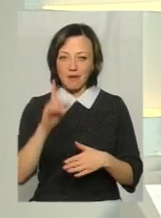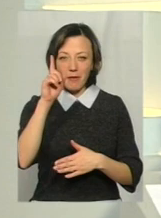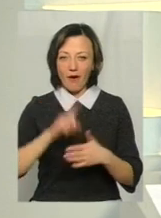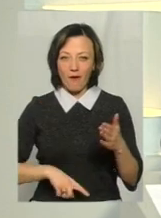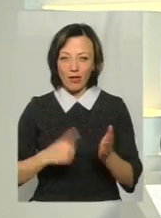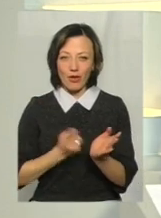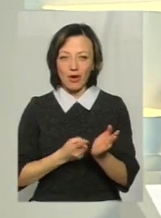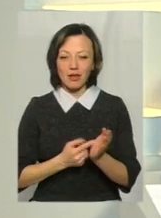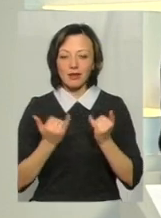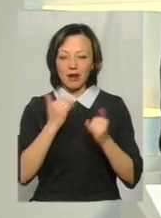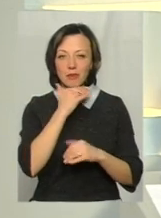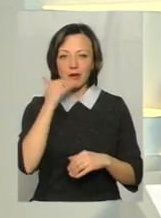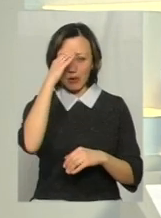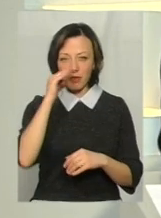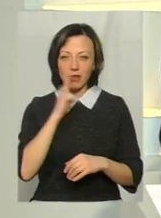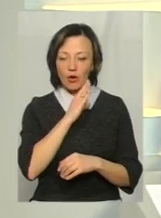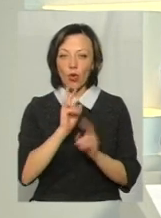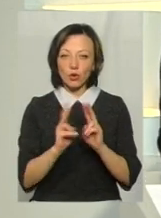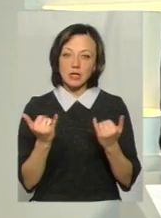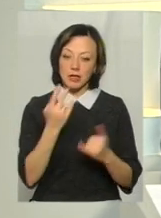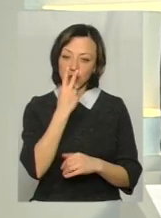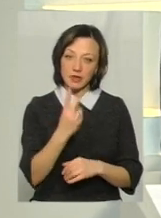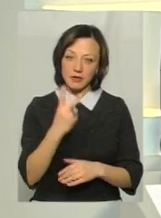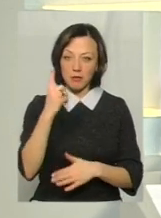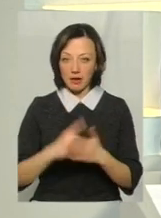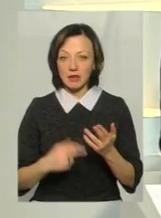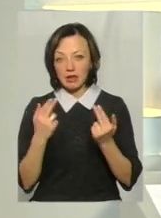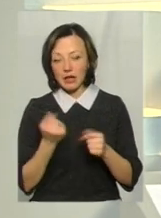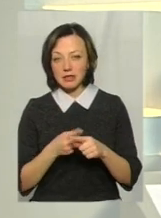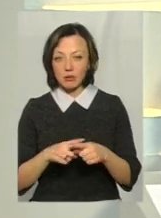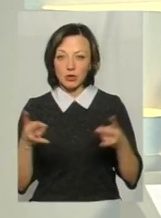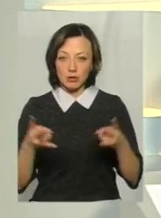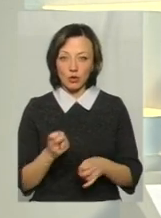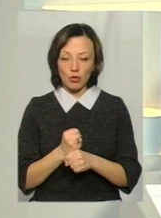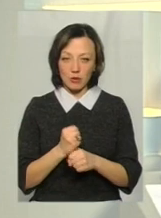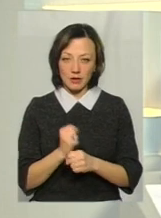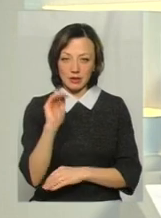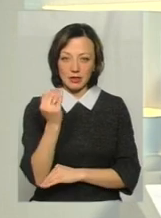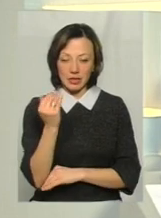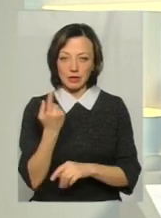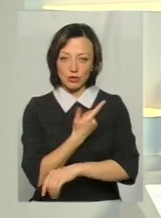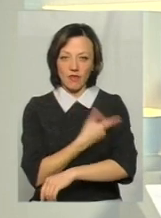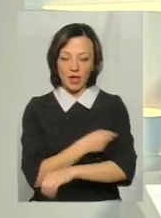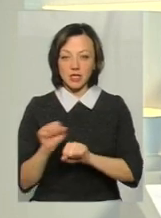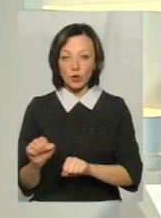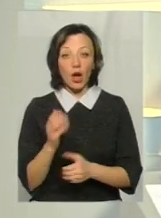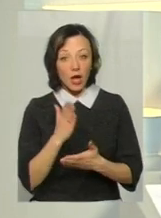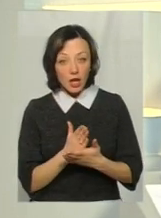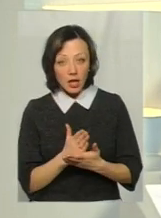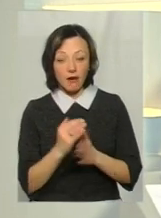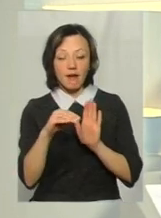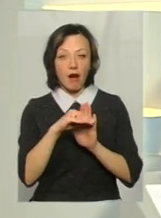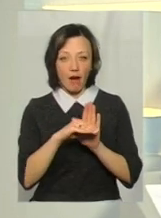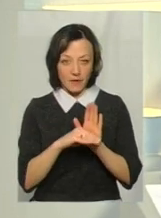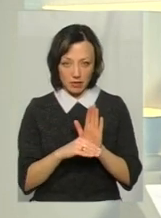для багатьох батьків. Але разом з тим, от хтось зараз подивився, переконався, що так, це потрібно, я не робив дитині цю вакцину, але ж є певні